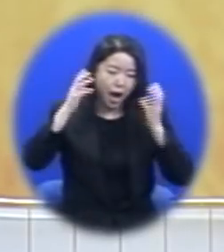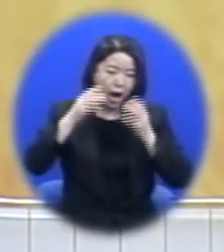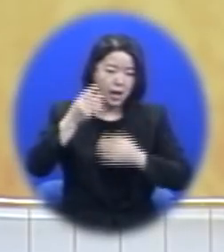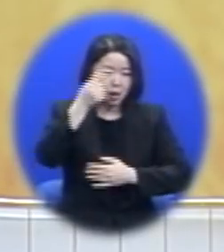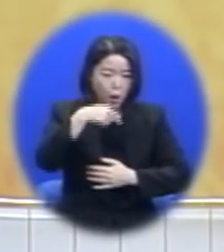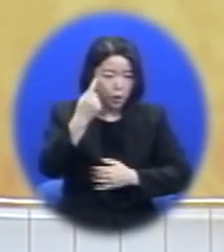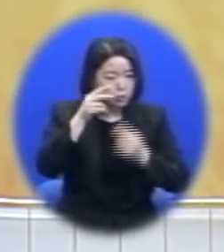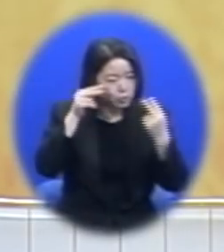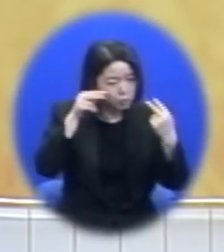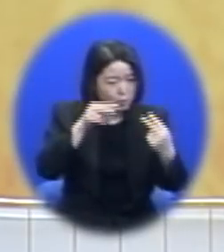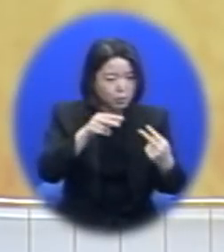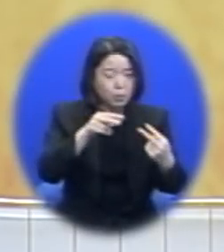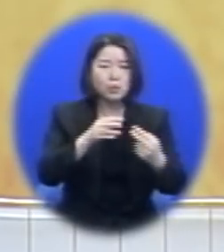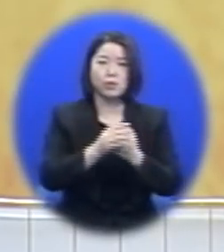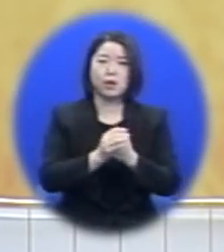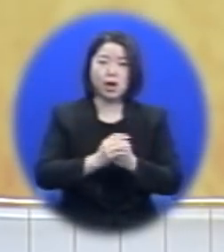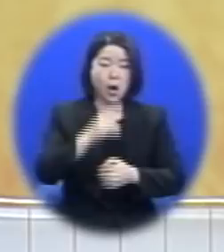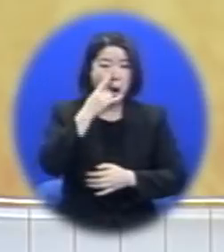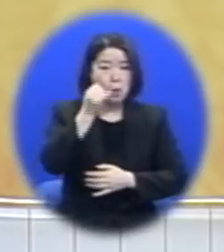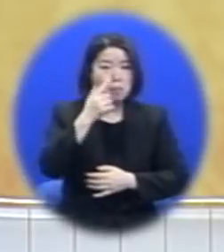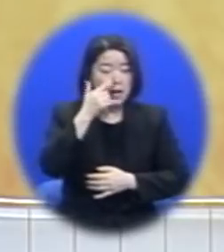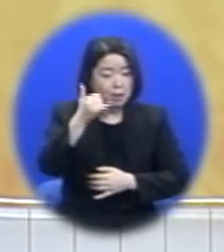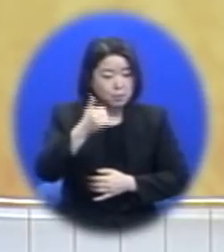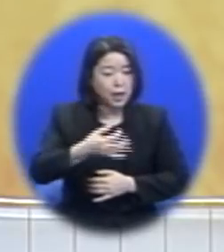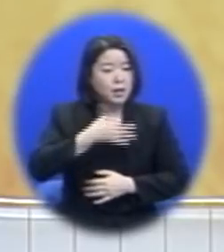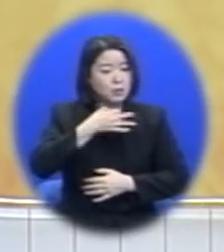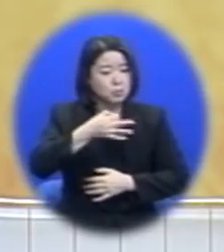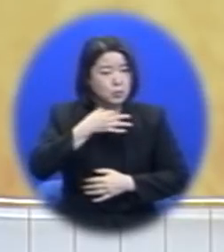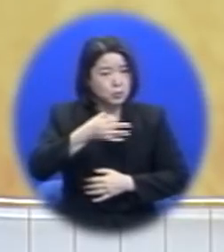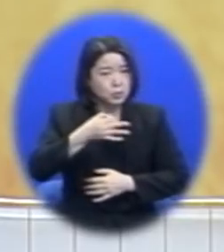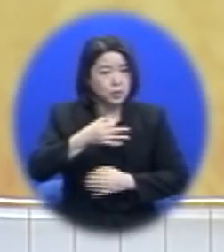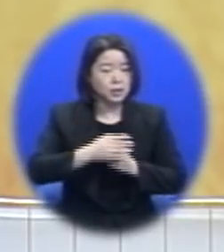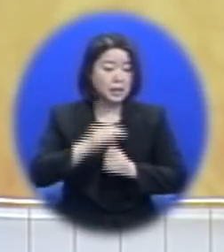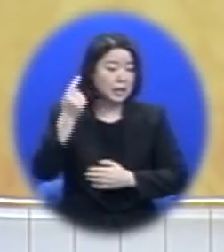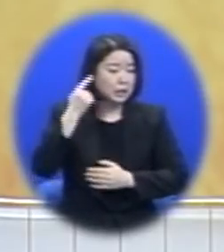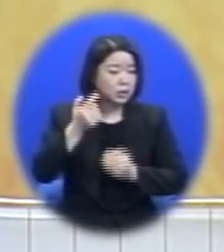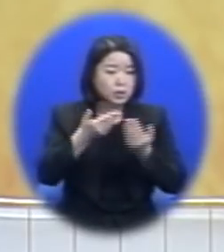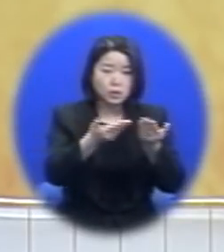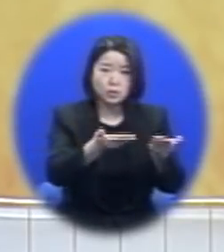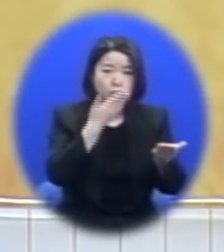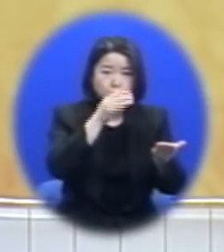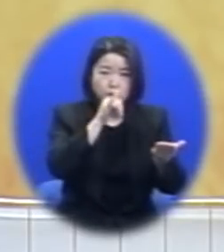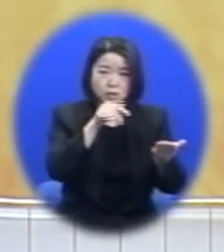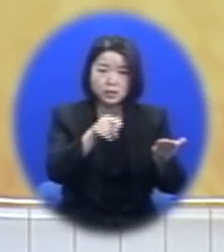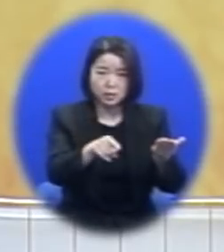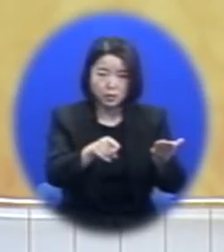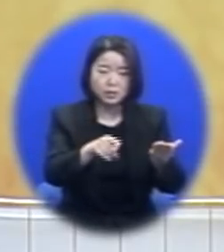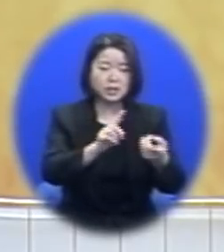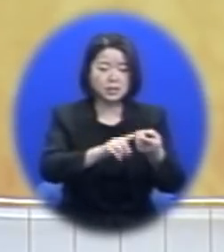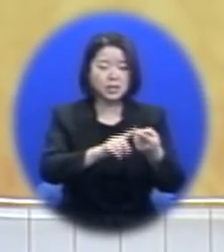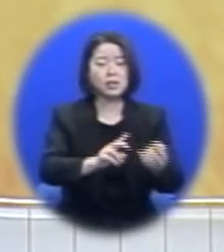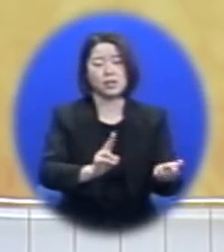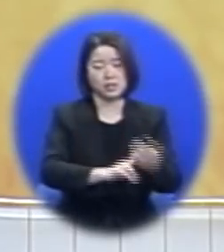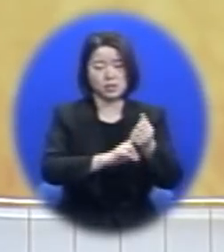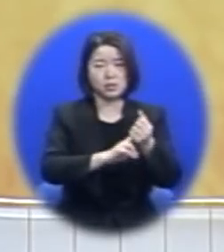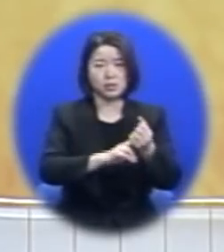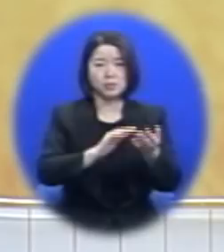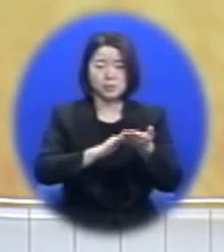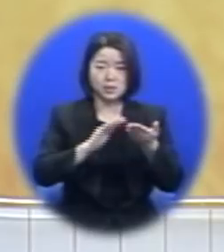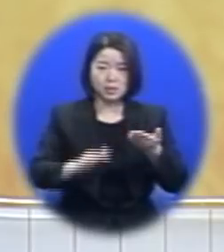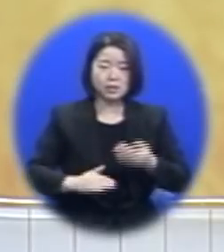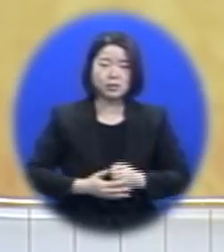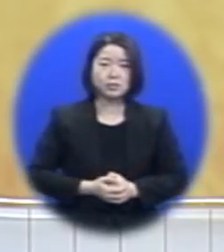얼굴을 보고 엄마 아빠 목소리를 들려줄 수 있는 것이 기적입니다.